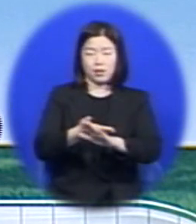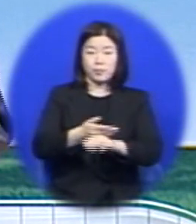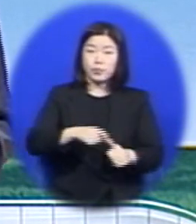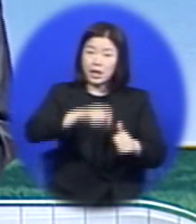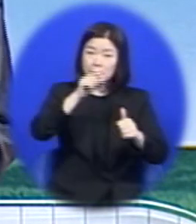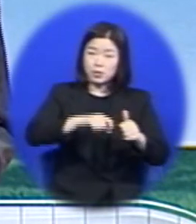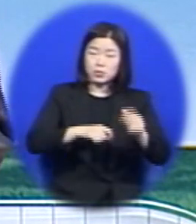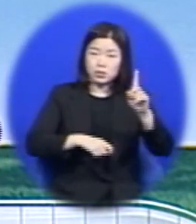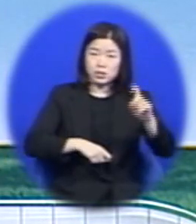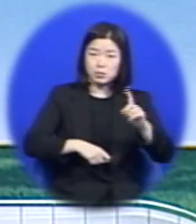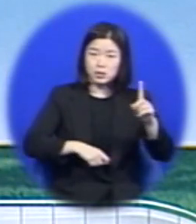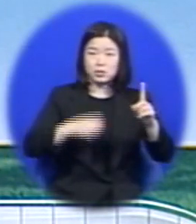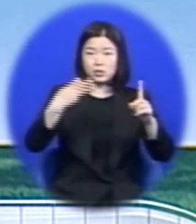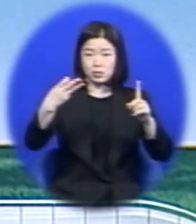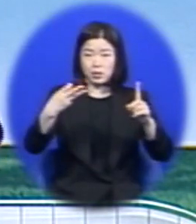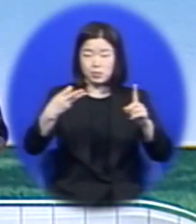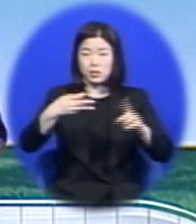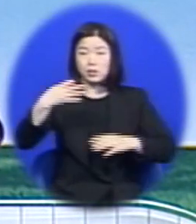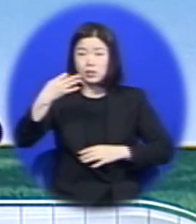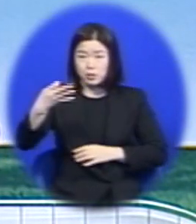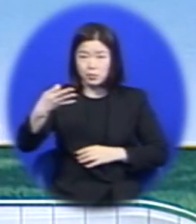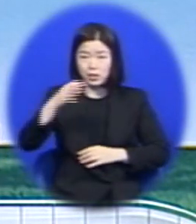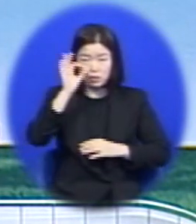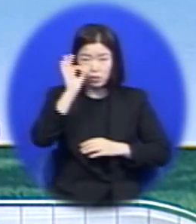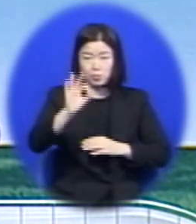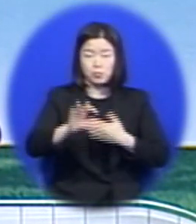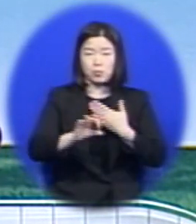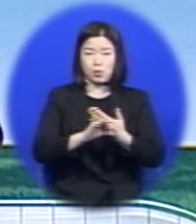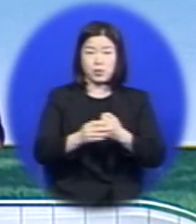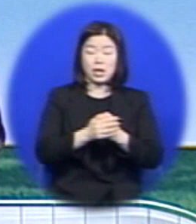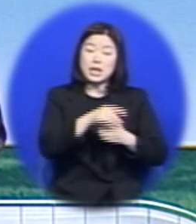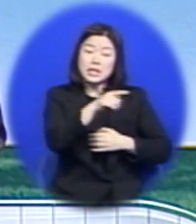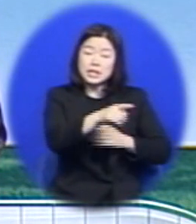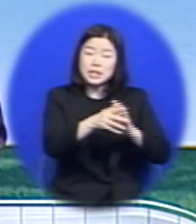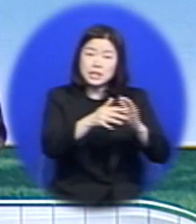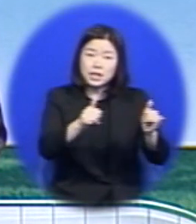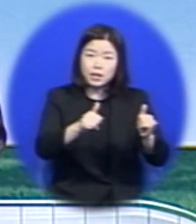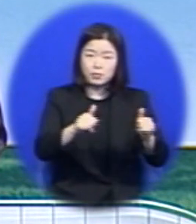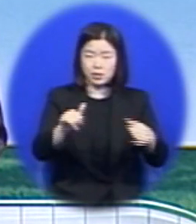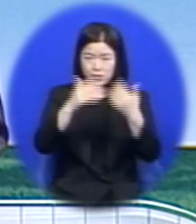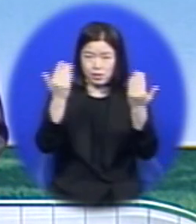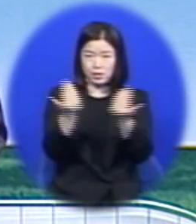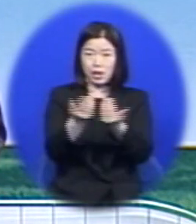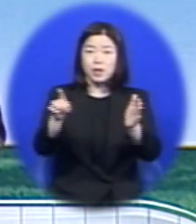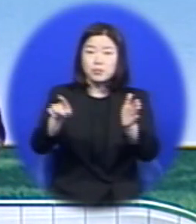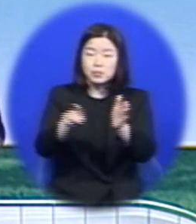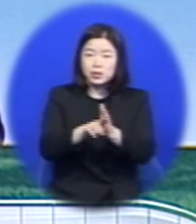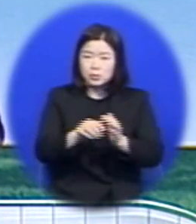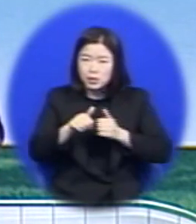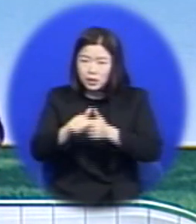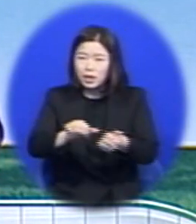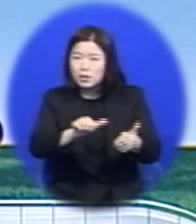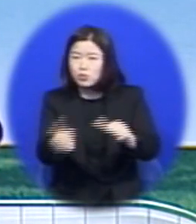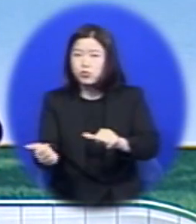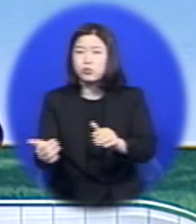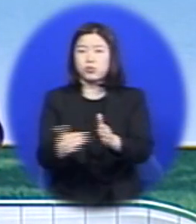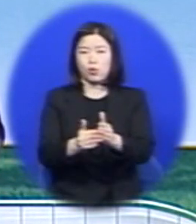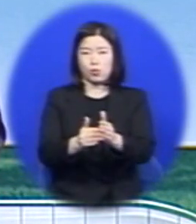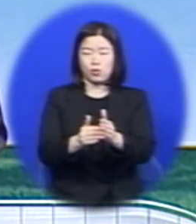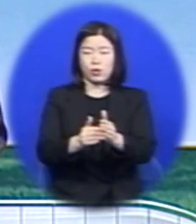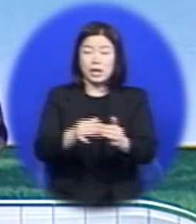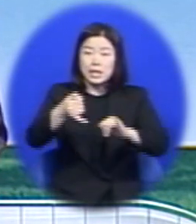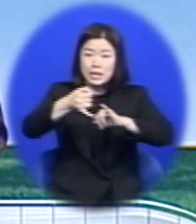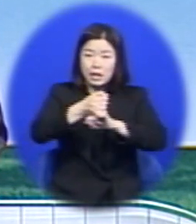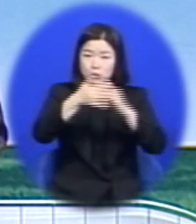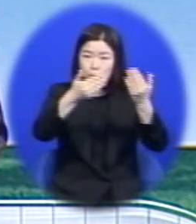히브리서 11장 13절 14절에 보면 이 사람들은 다 믿음을 따라 죽었으며 약속을